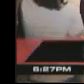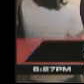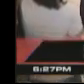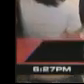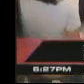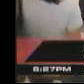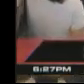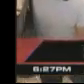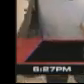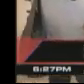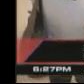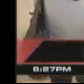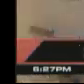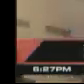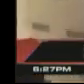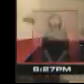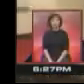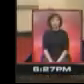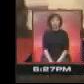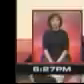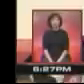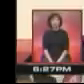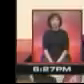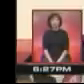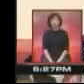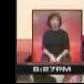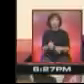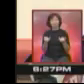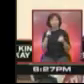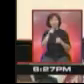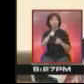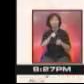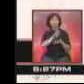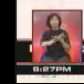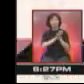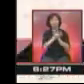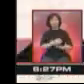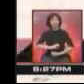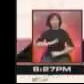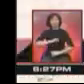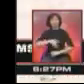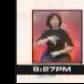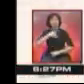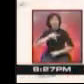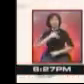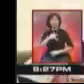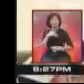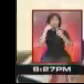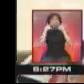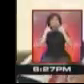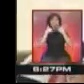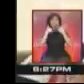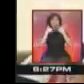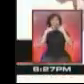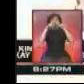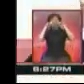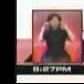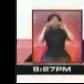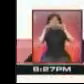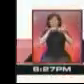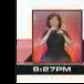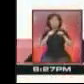kanyang kauna-unahang parangal bilang isang aktor. I get emotional about with those kind of things. Hindi ko naman sisirain yung porma